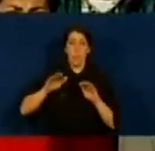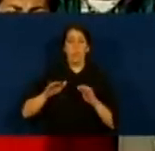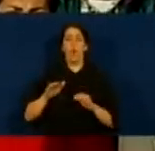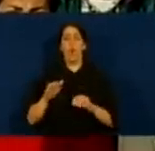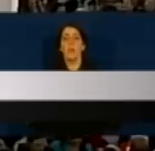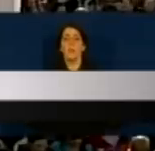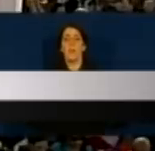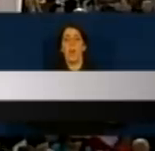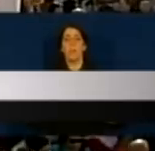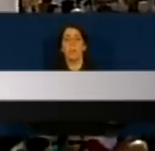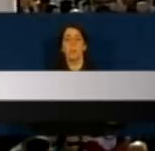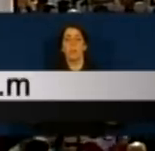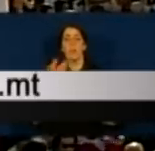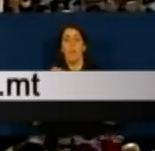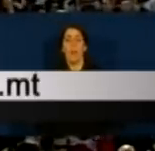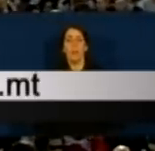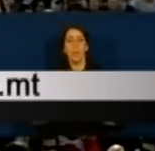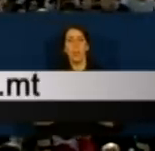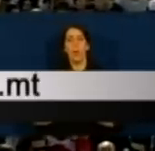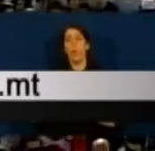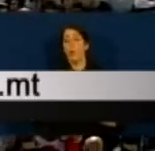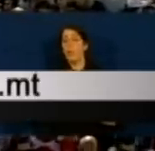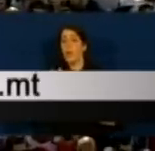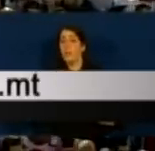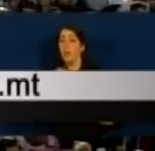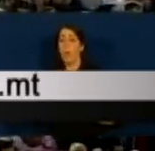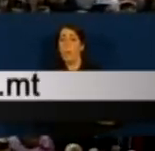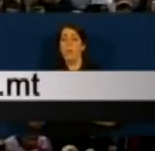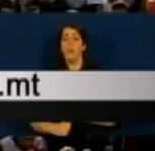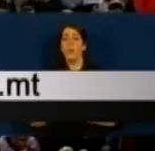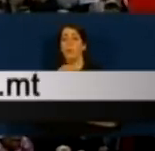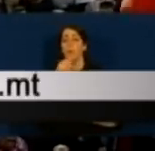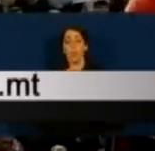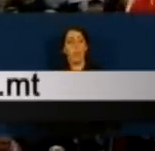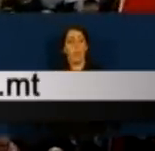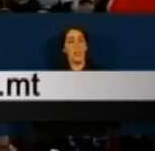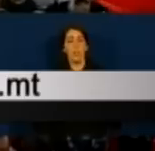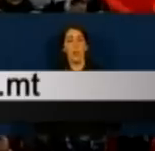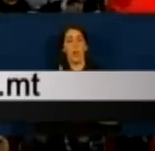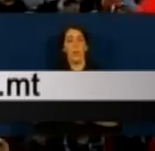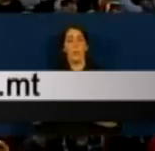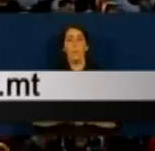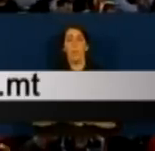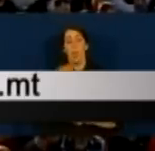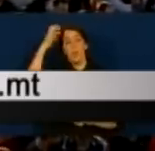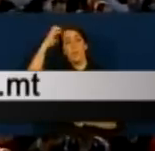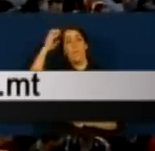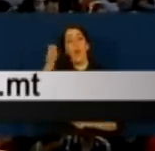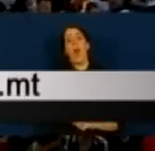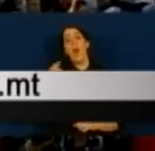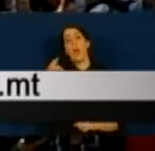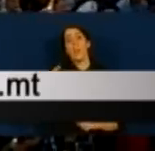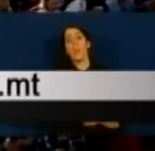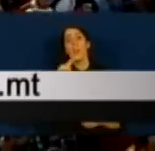għaliha. U jekk din l-operazzjoni ma ssirx bil-ħin. Il-gvern jibatek